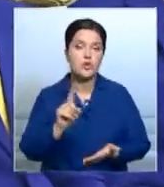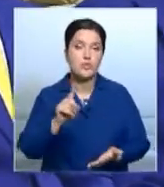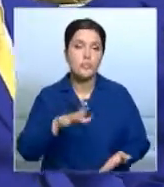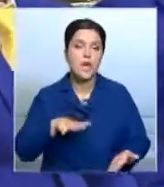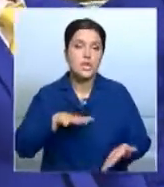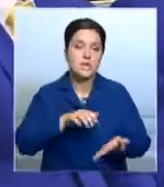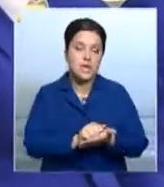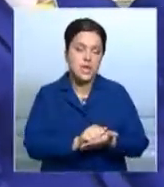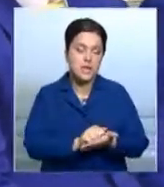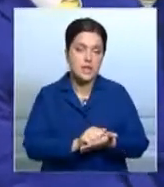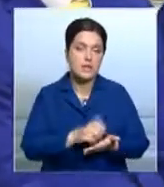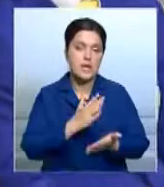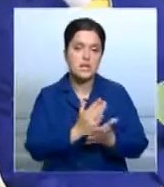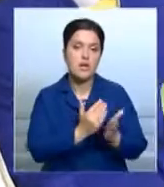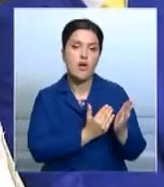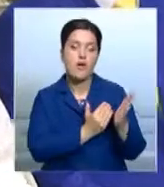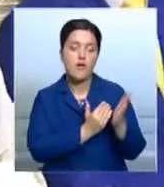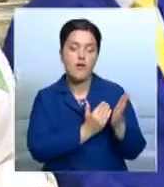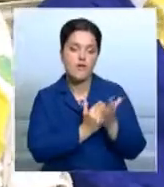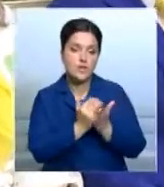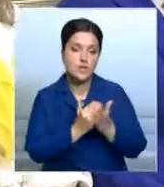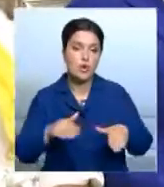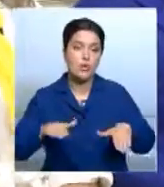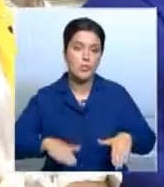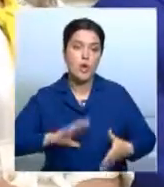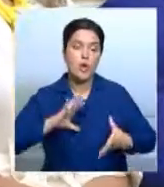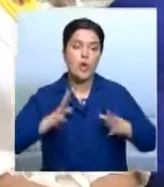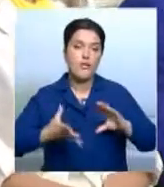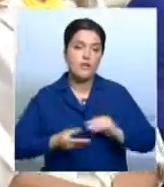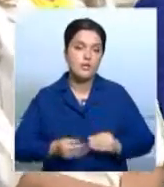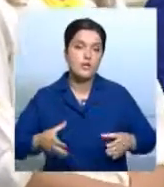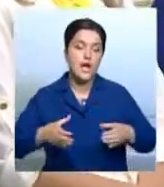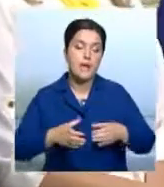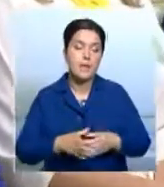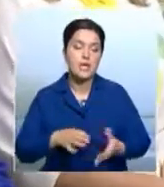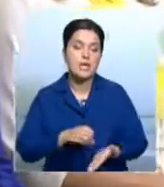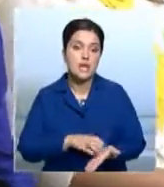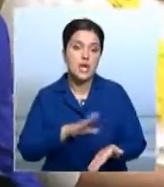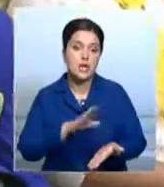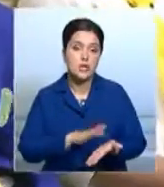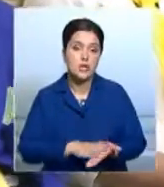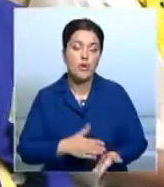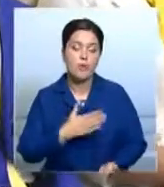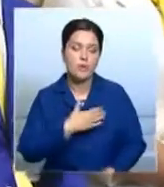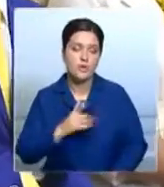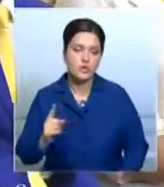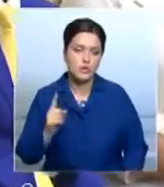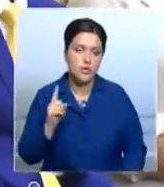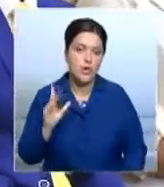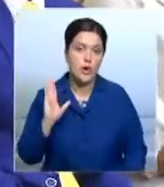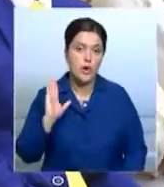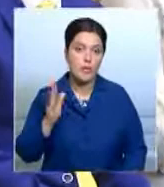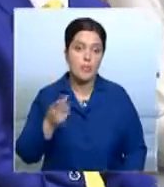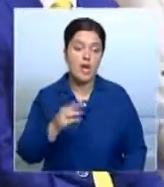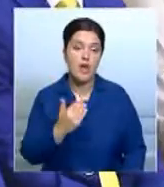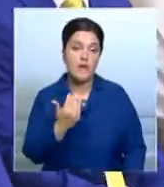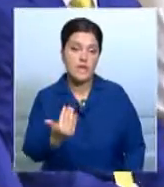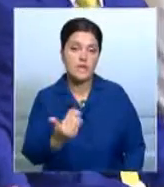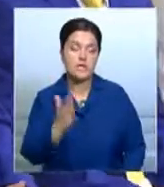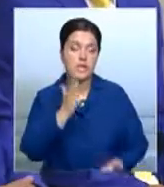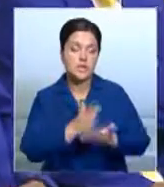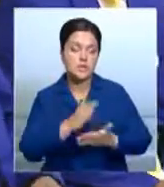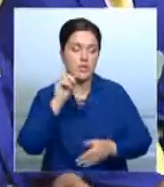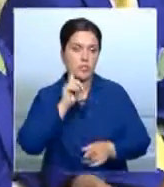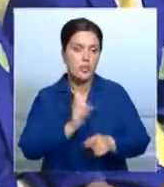занять максимально высокое место в общекомандном зачете. Мы этого от вас ждем. Для вас созданы все